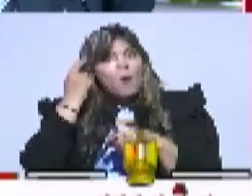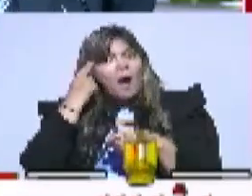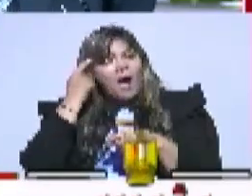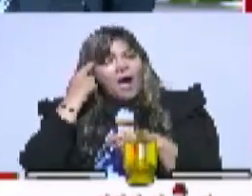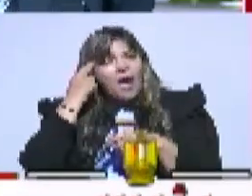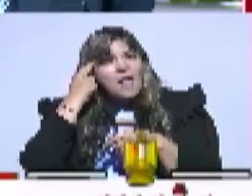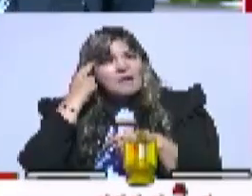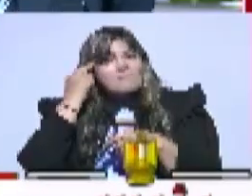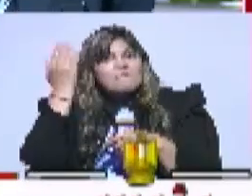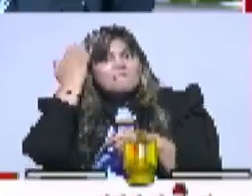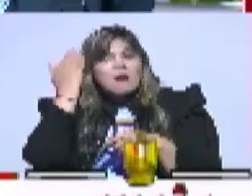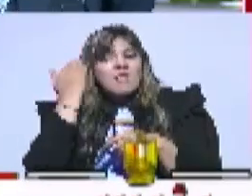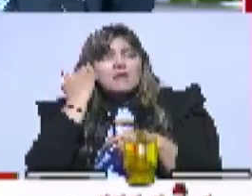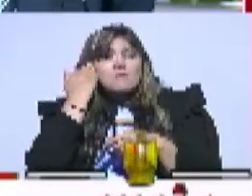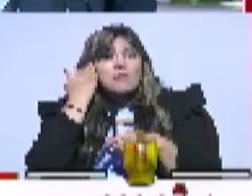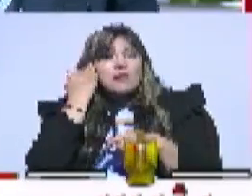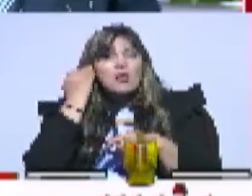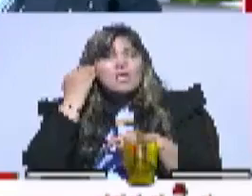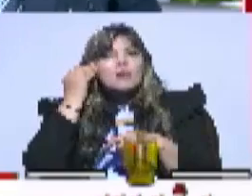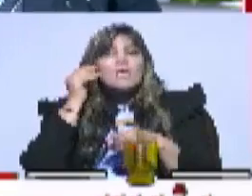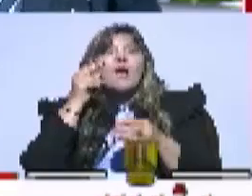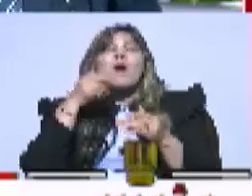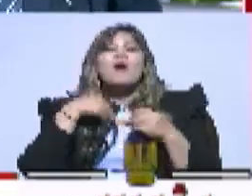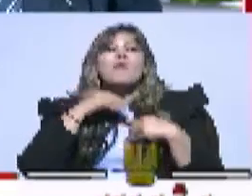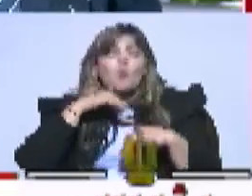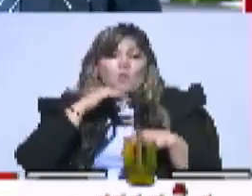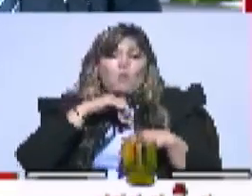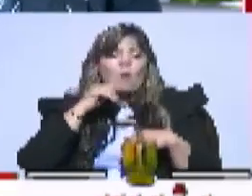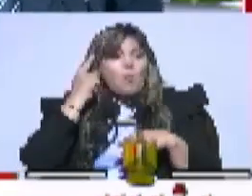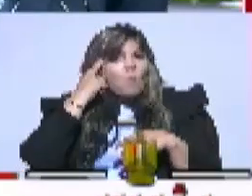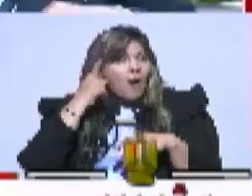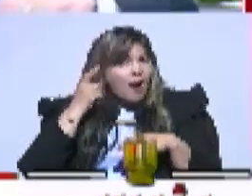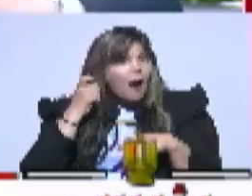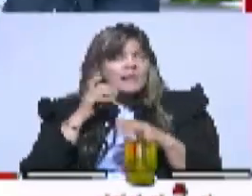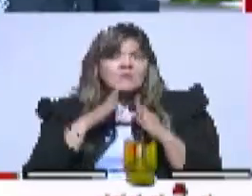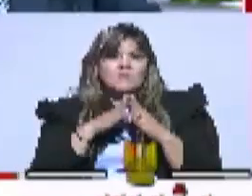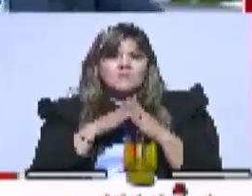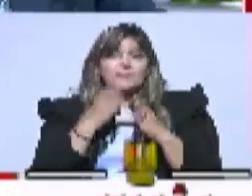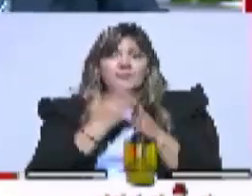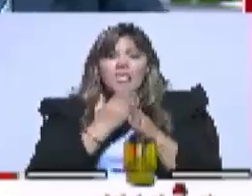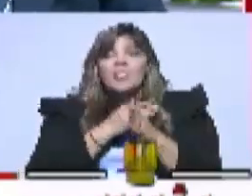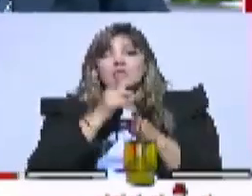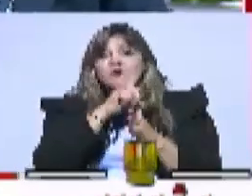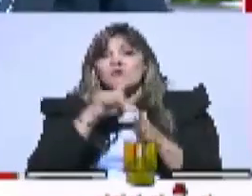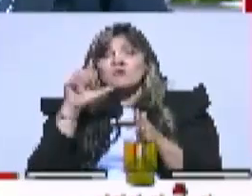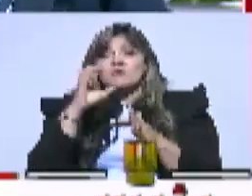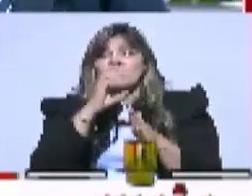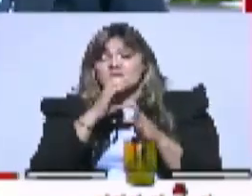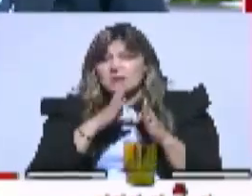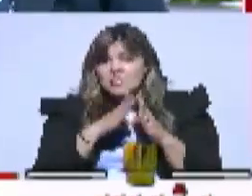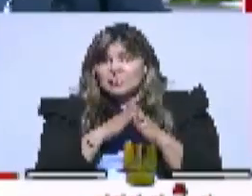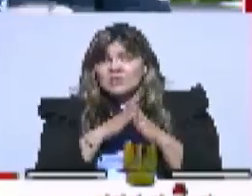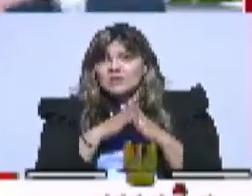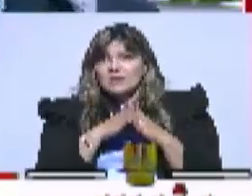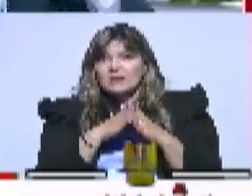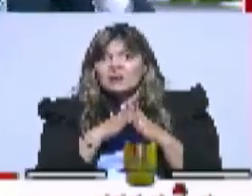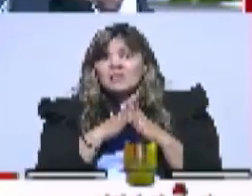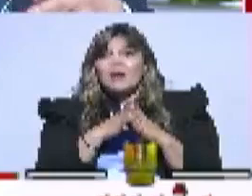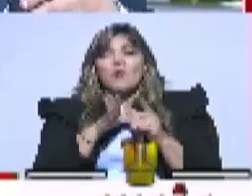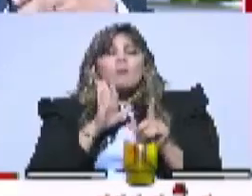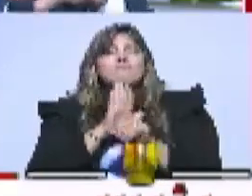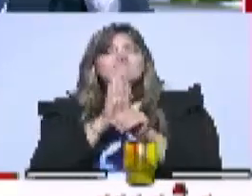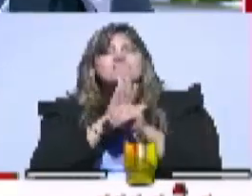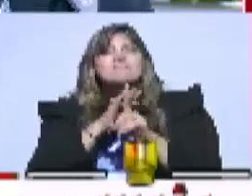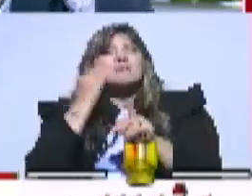ينزل من بيته. المرأة نفس القضية. وعشان كده كان تركيز الرئيس عبد الفتاح السيسي دايما وانحيازه الى المرأة